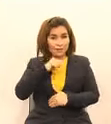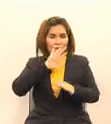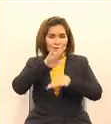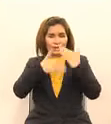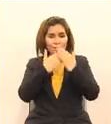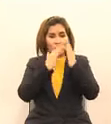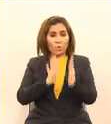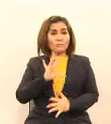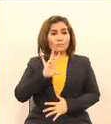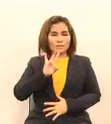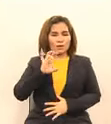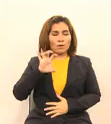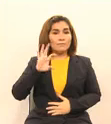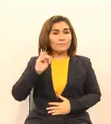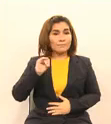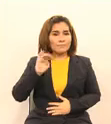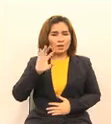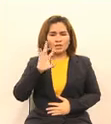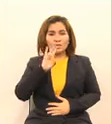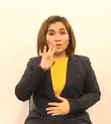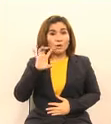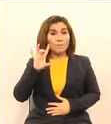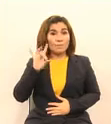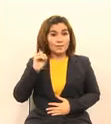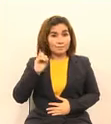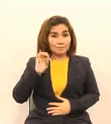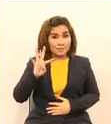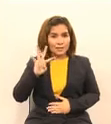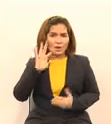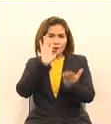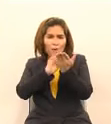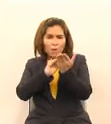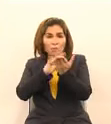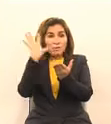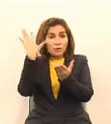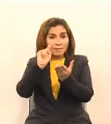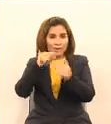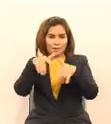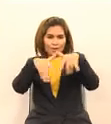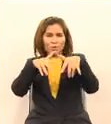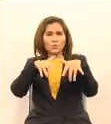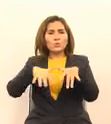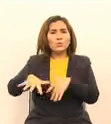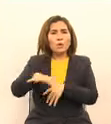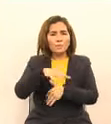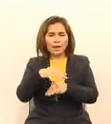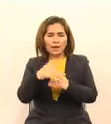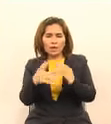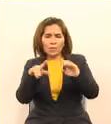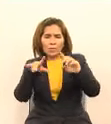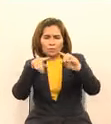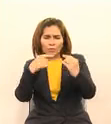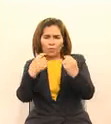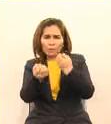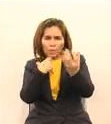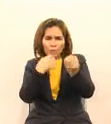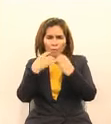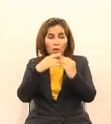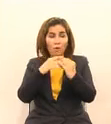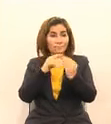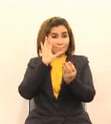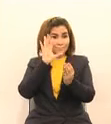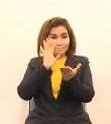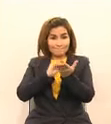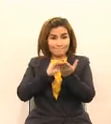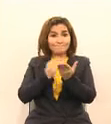ทั้งหมด784รายนะครับซึ่งข้อมูลส่วนนี้เป็นข้อมูลความคิดเห็นของประชาชนทั่วไปแผ่นแรกนะครับที่เราจะเห็นเรา